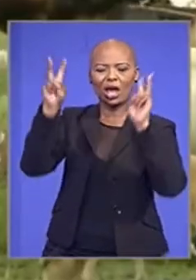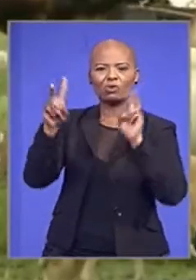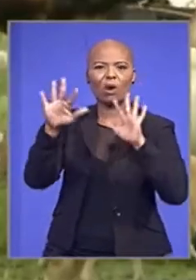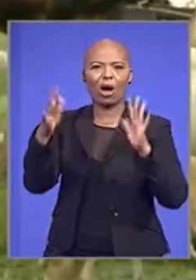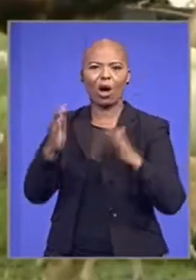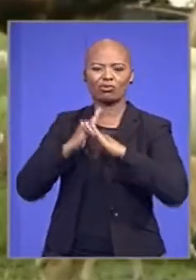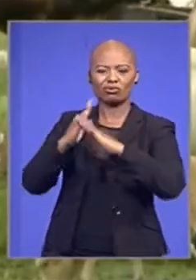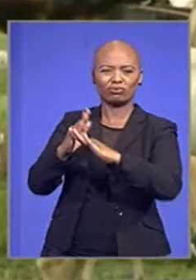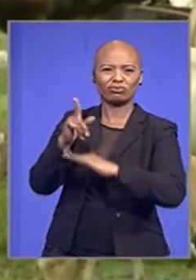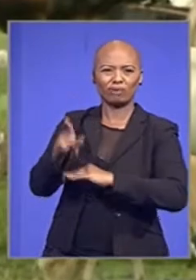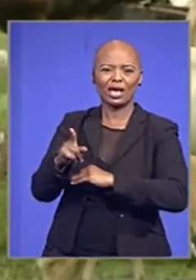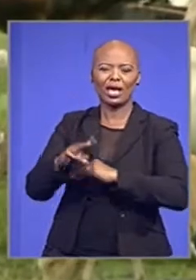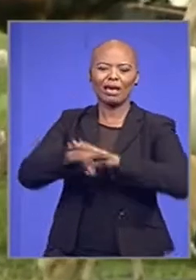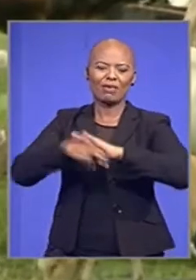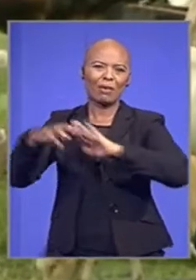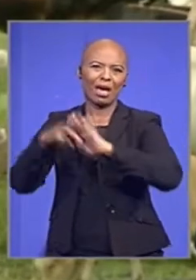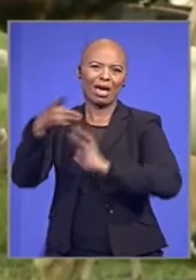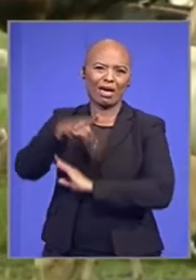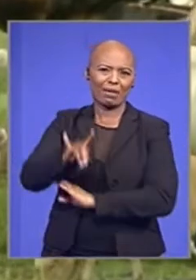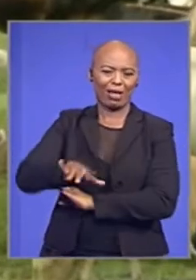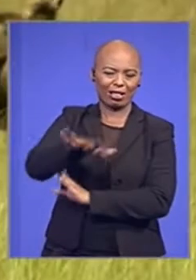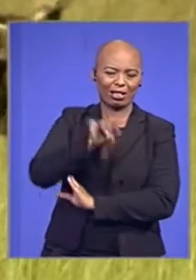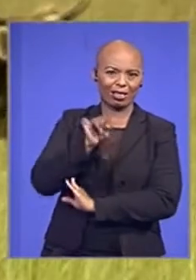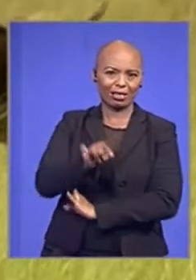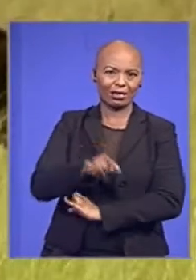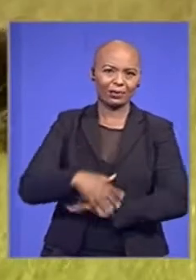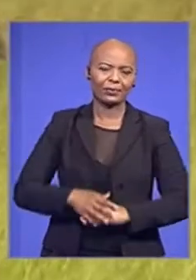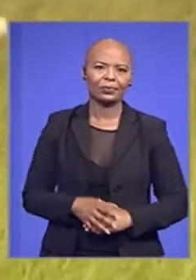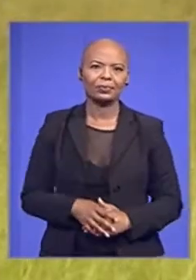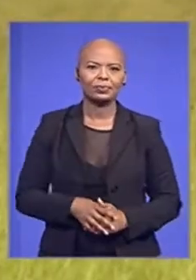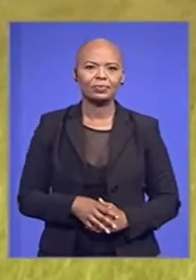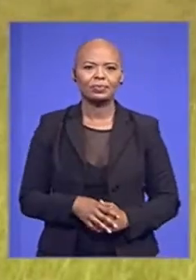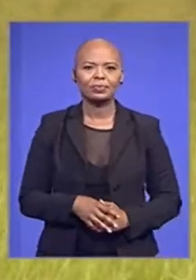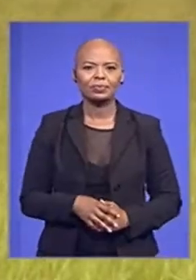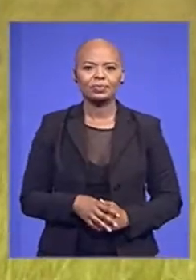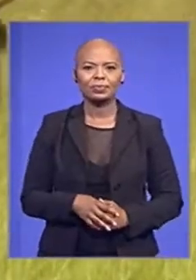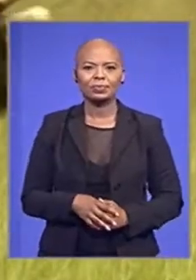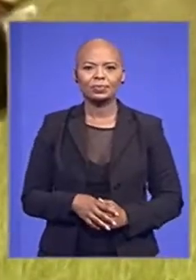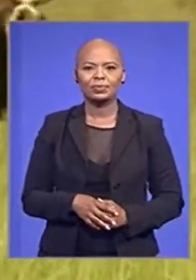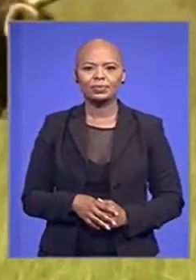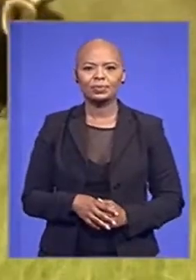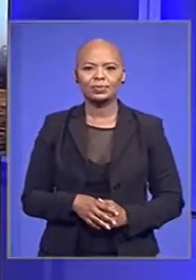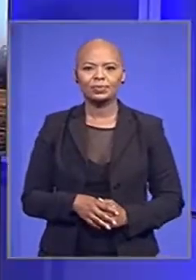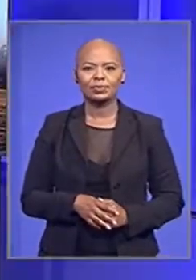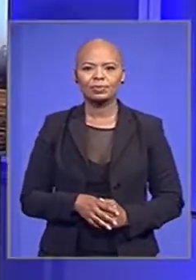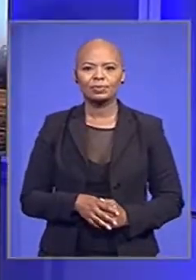mehlape. Makhala Masiteng, SABC News, Qwa.